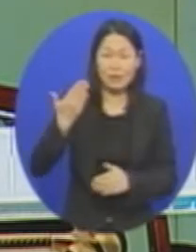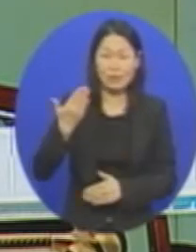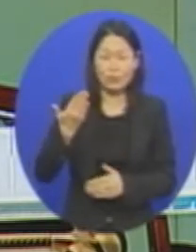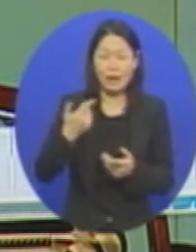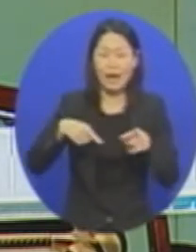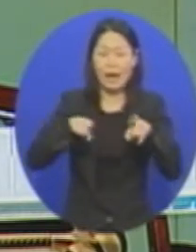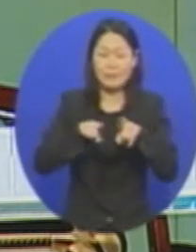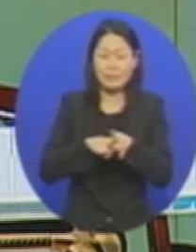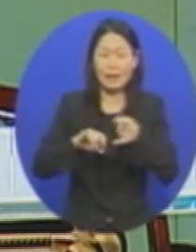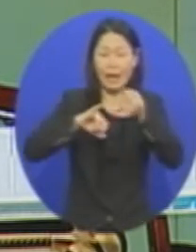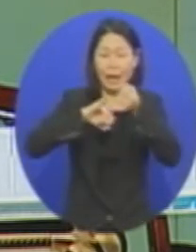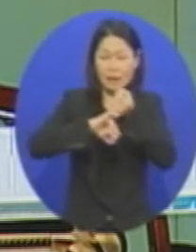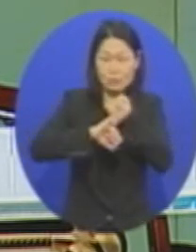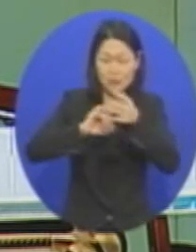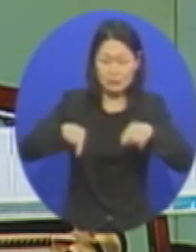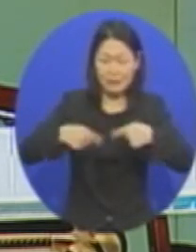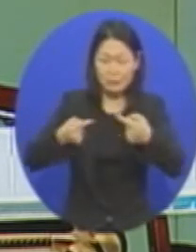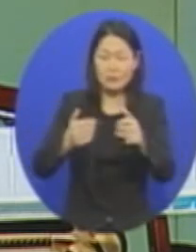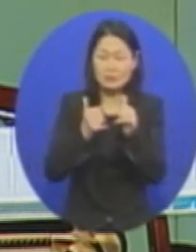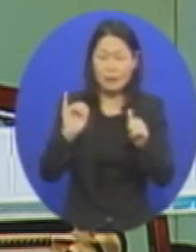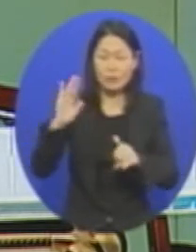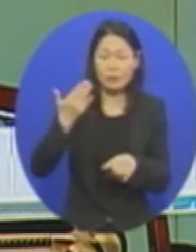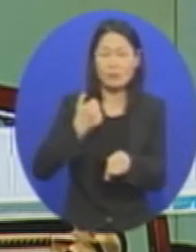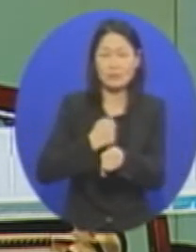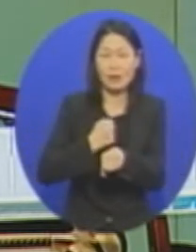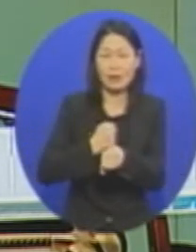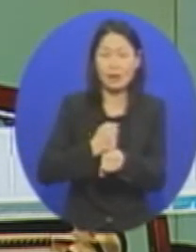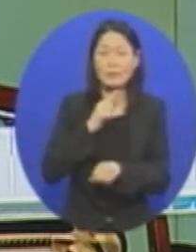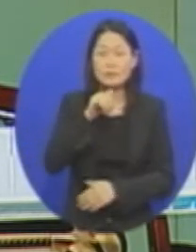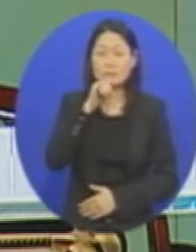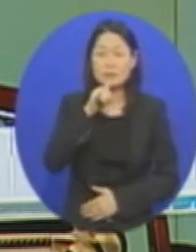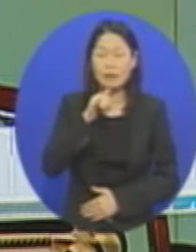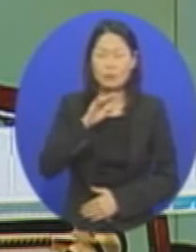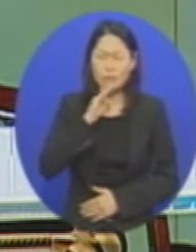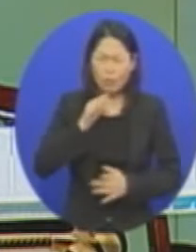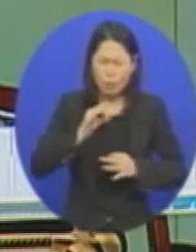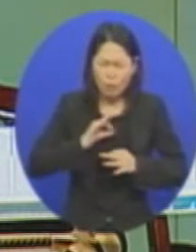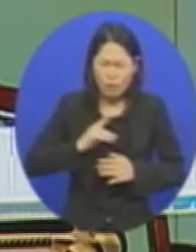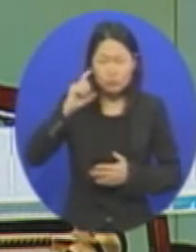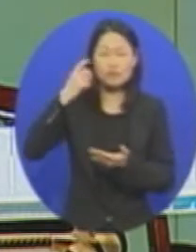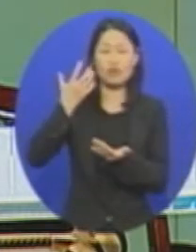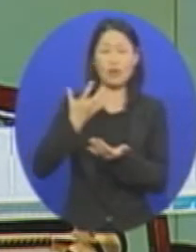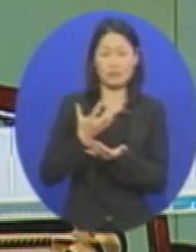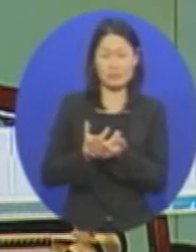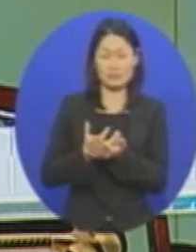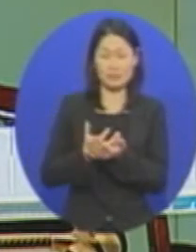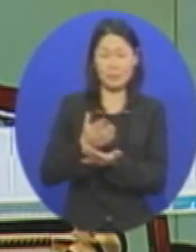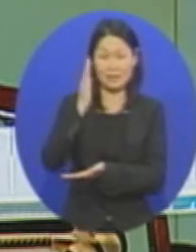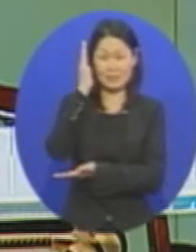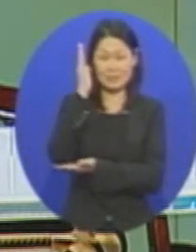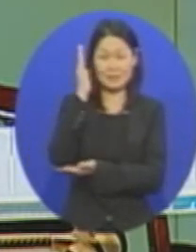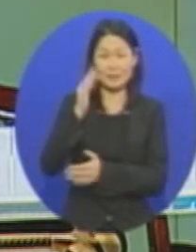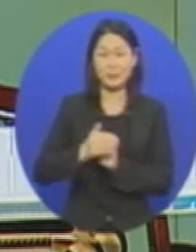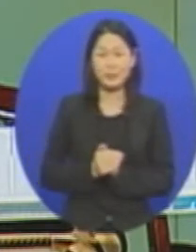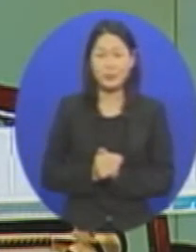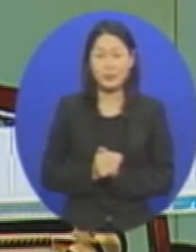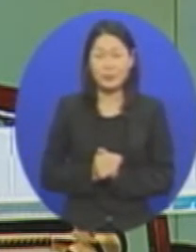참예하는 자가 됨이라 얼마나 놀랍고 충격적인 멧세지 몰라요